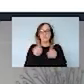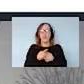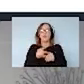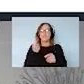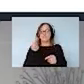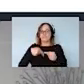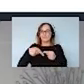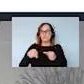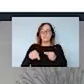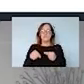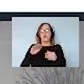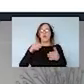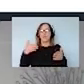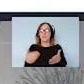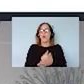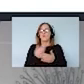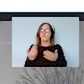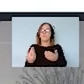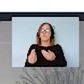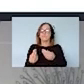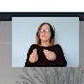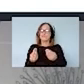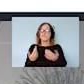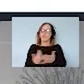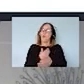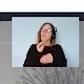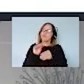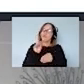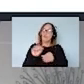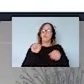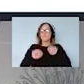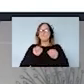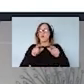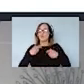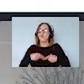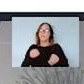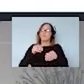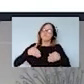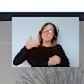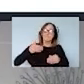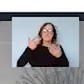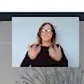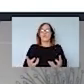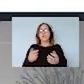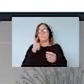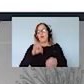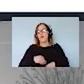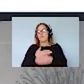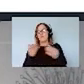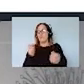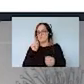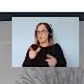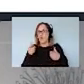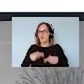wkrótce rozpoczniemy nabór na trenerów, trenerki, więc jeżeli do prowadzących warsztaty, więc jeżeli wśród Państwa są takie